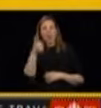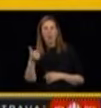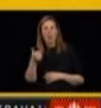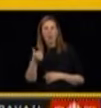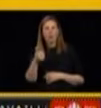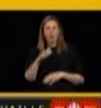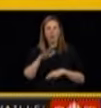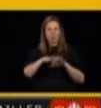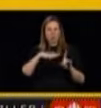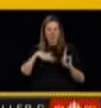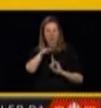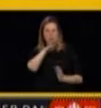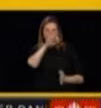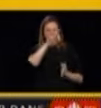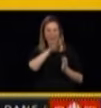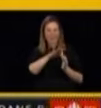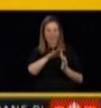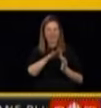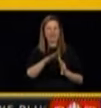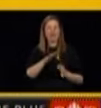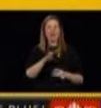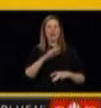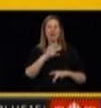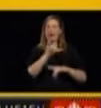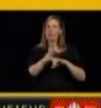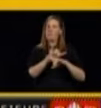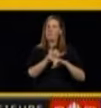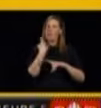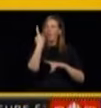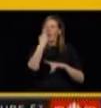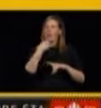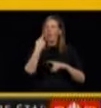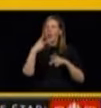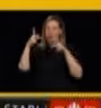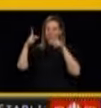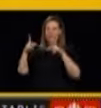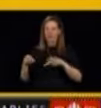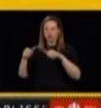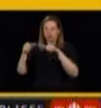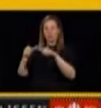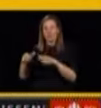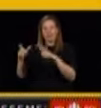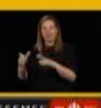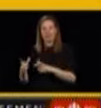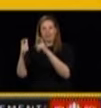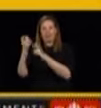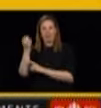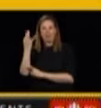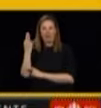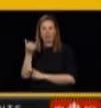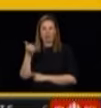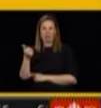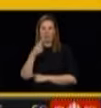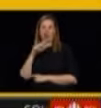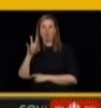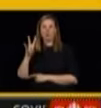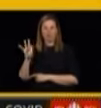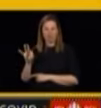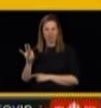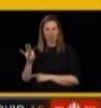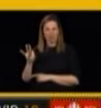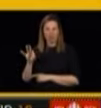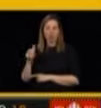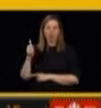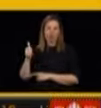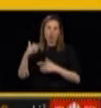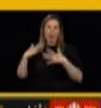précis qu'on a rapporté ce matin. Un résident d'une résidence privée de 79 ans avec des problèmes de santé mentale qui refuse